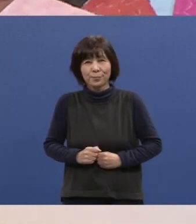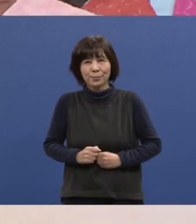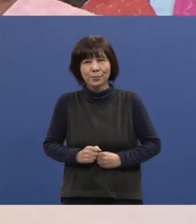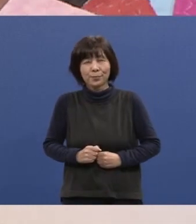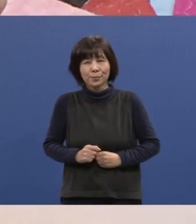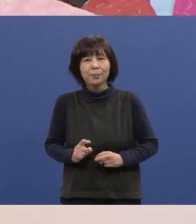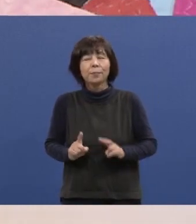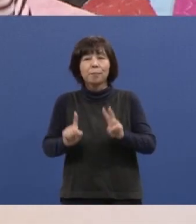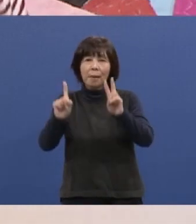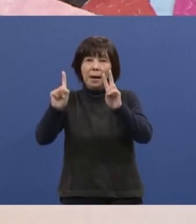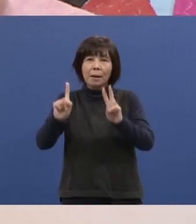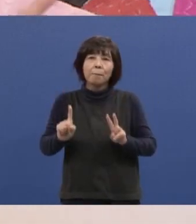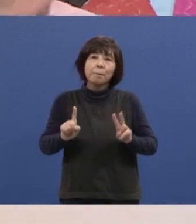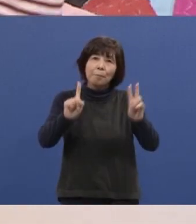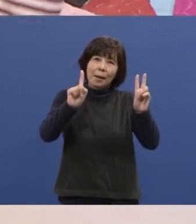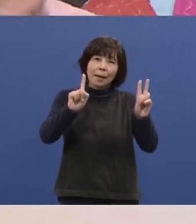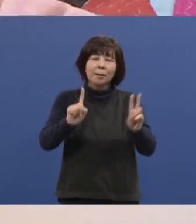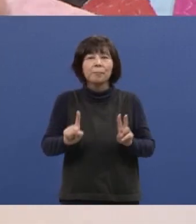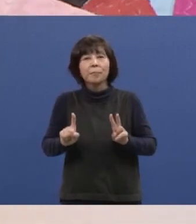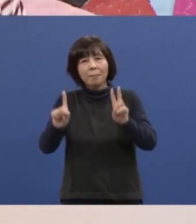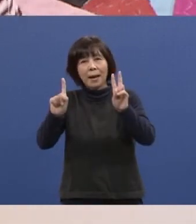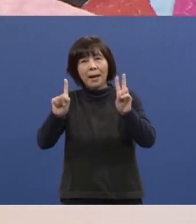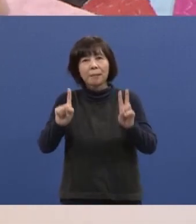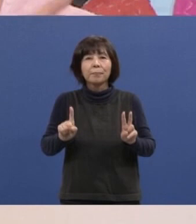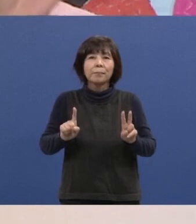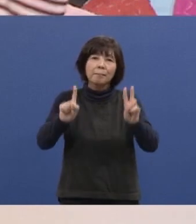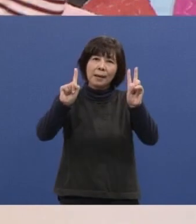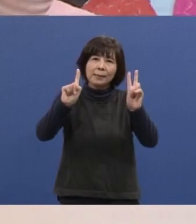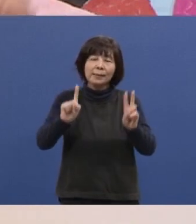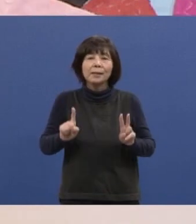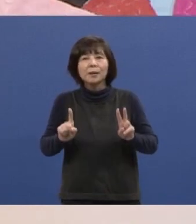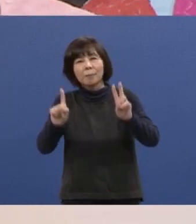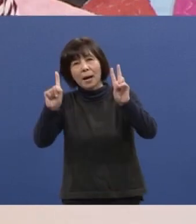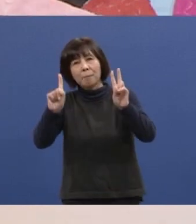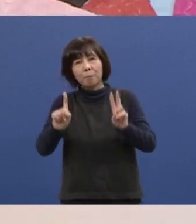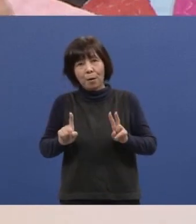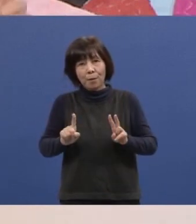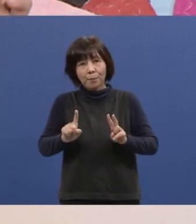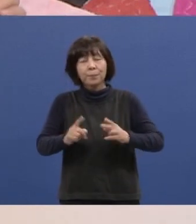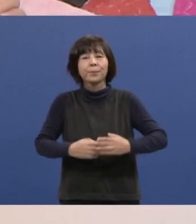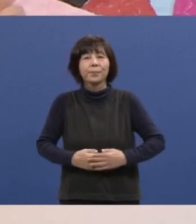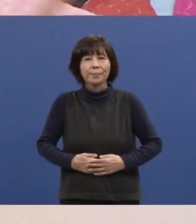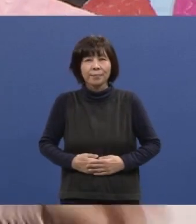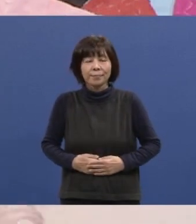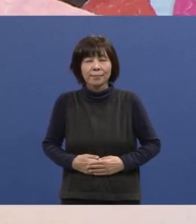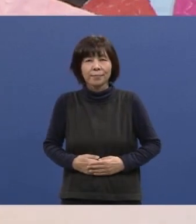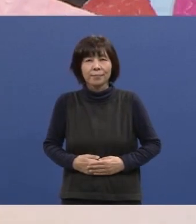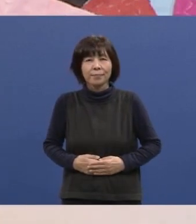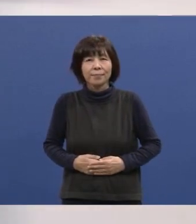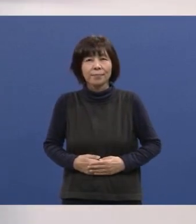してみましょう。まあまあまあ、マジックマンボ。